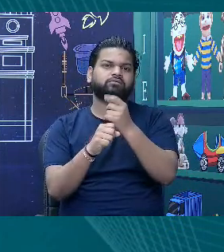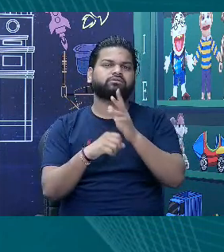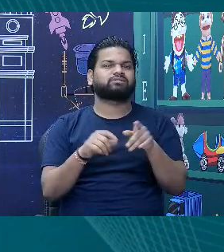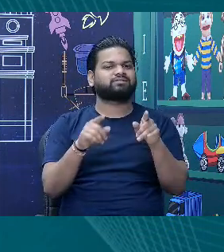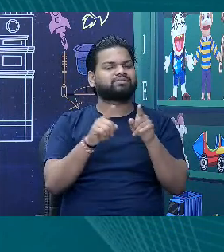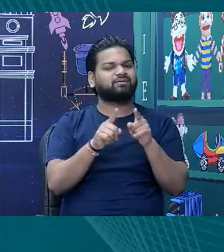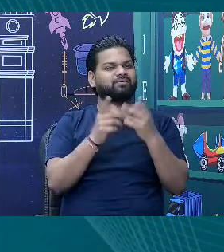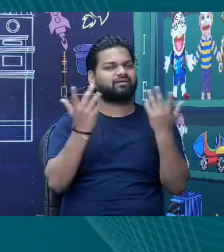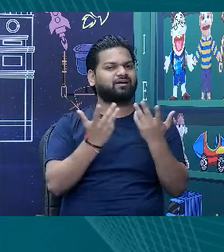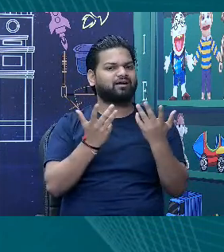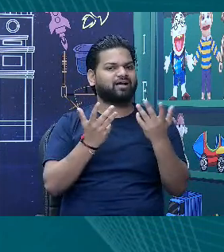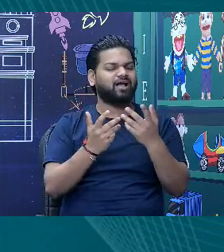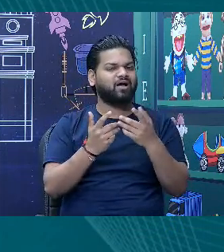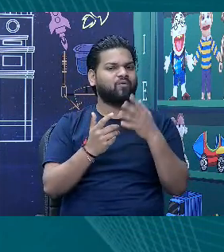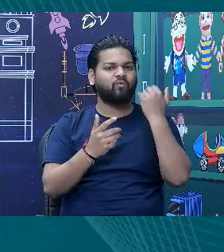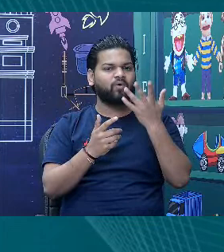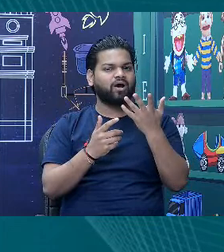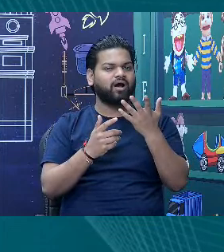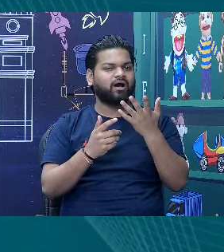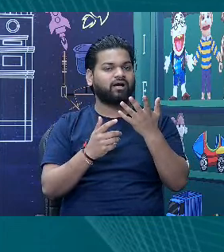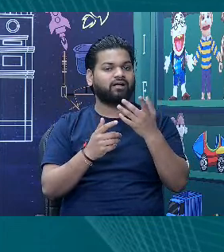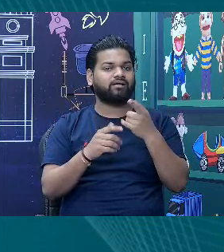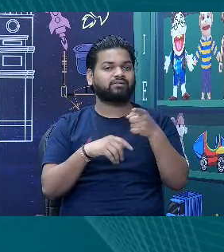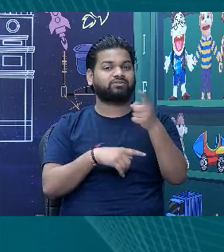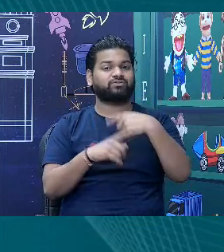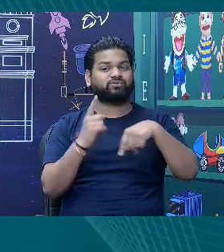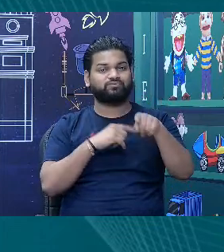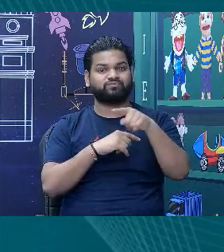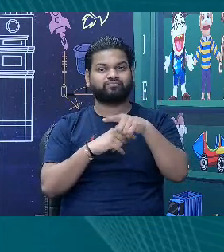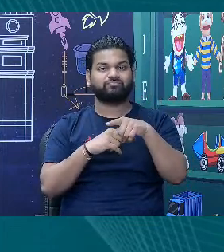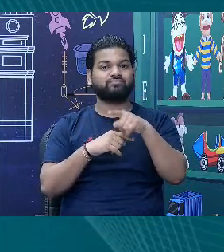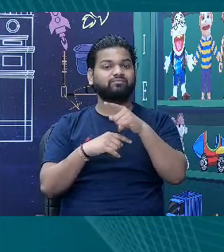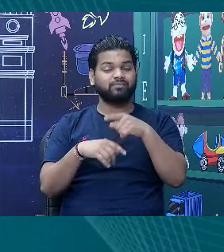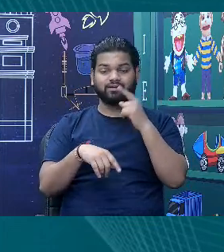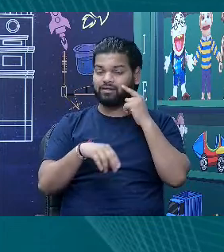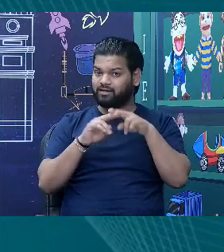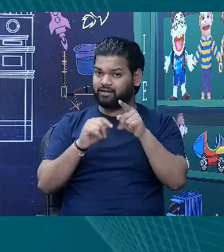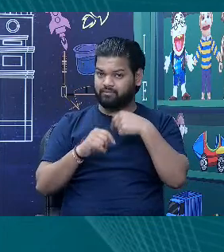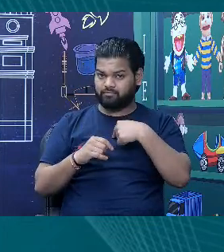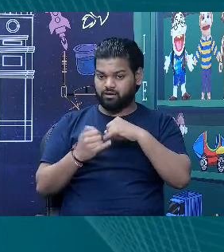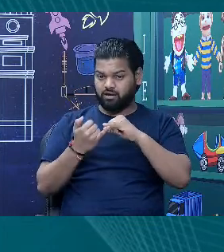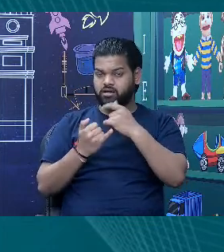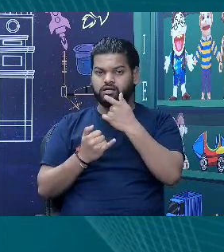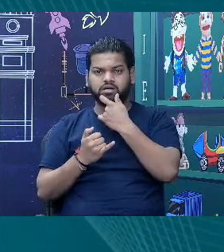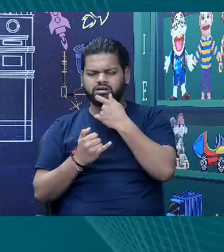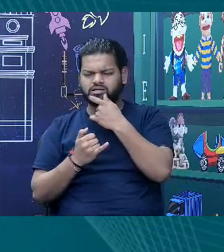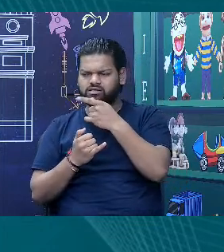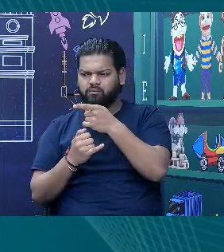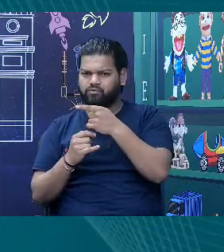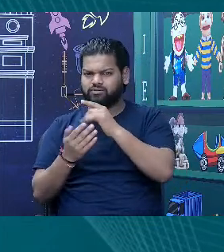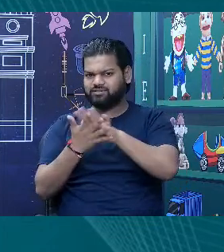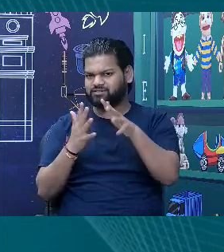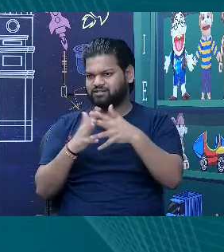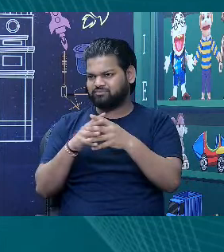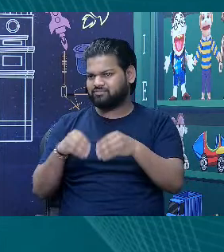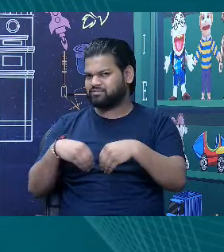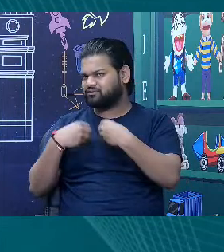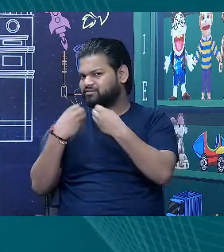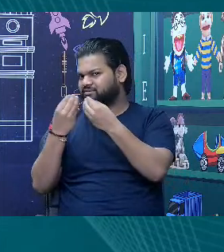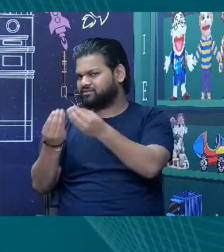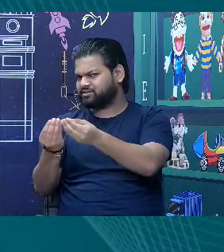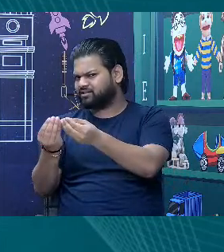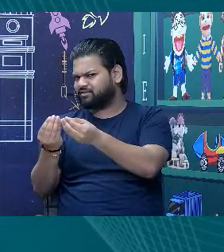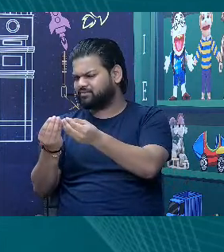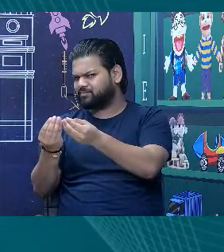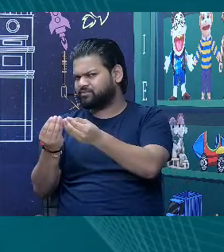Stephen Hawking को अगर हम ये homework देते तो वो क्या लिखते? वो शायद लिखते that I have a I have an intelligent